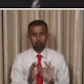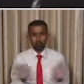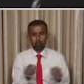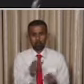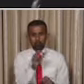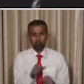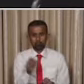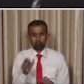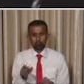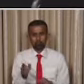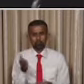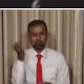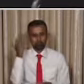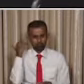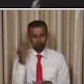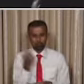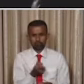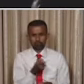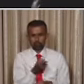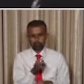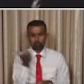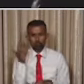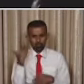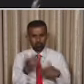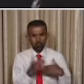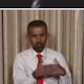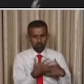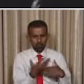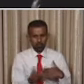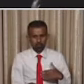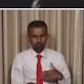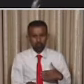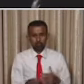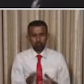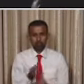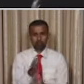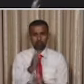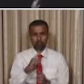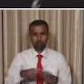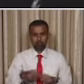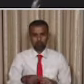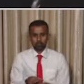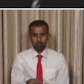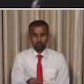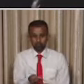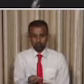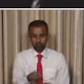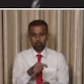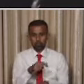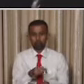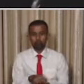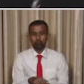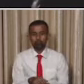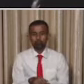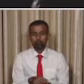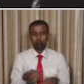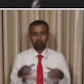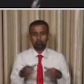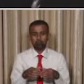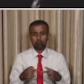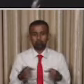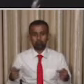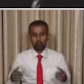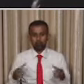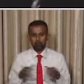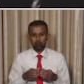විවිධ තර්ජන ගර්ජනවලට මුහුණ දීලා තියෙනවා. ජනාධිපති වර්ණයක් පැවැත්වෙන අවස්ථාවේදී පක්ෂ විපක්ෂ